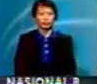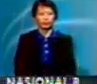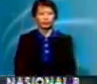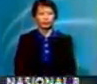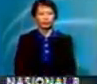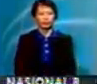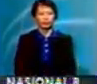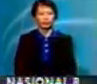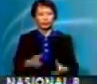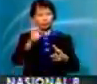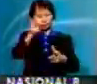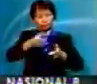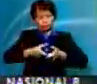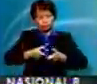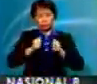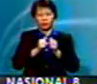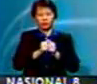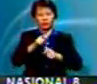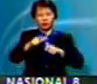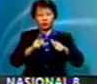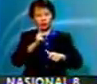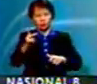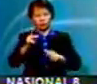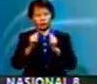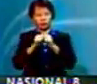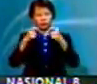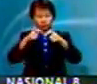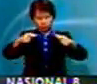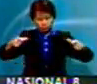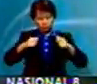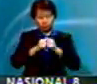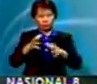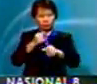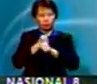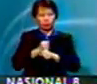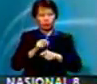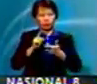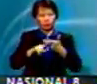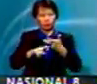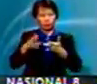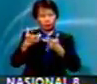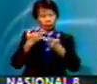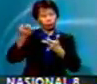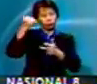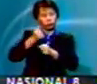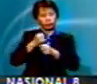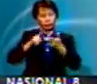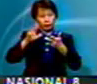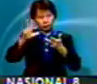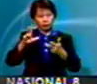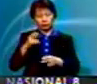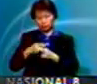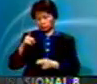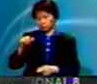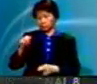Misi pemburuan 8 pingat emas dimulakan dengan langkah kanan di gelanggang wushu. Selepas menghadiahkan pingat gangsa di Guangzhou 4 tahun lalu, Tai Xiao Zuan